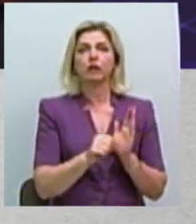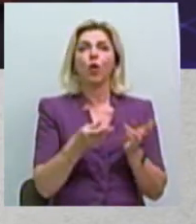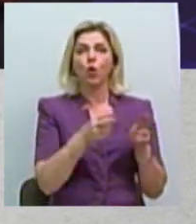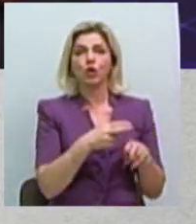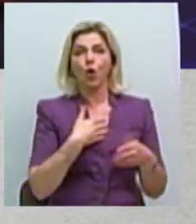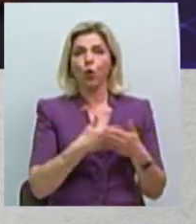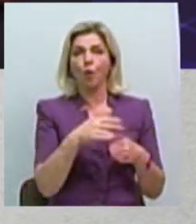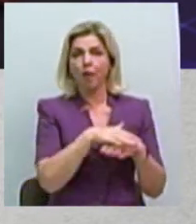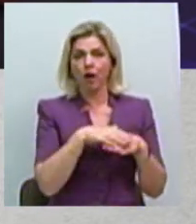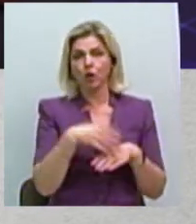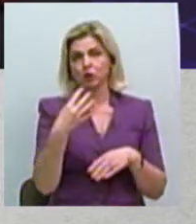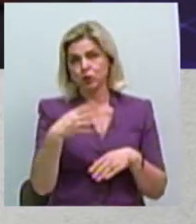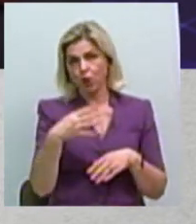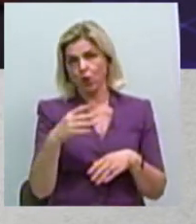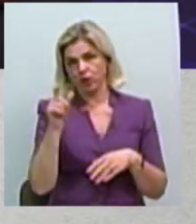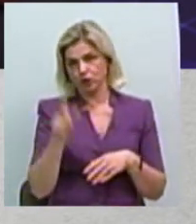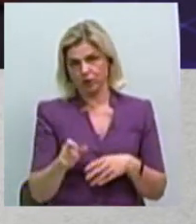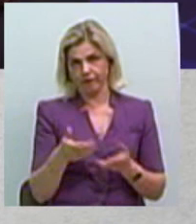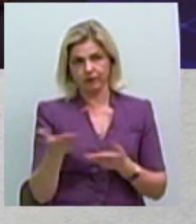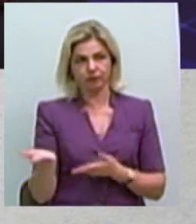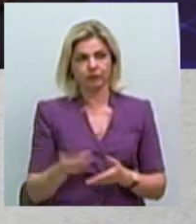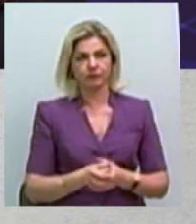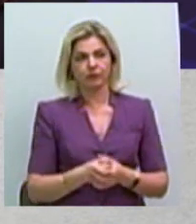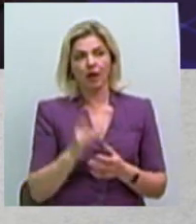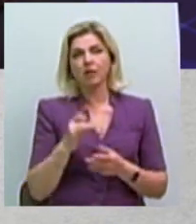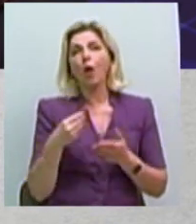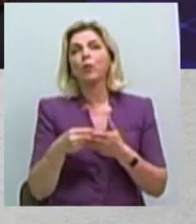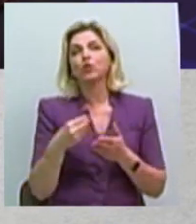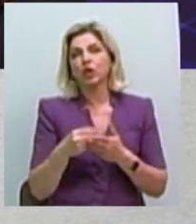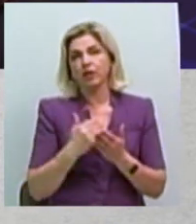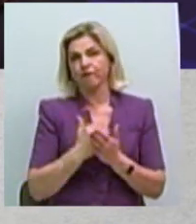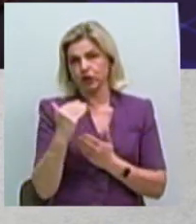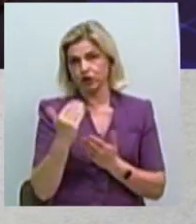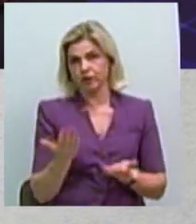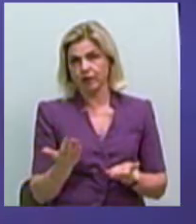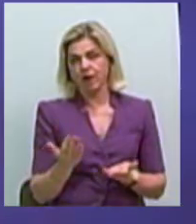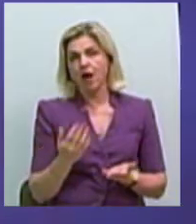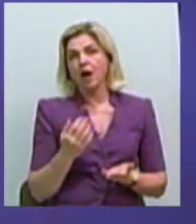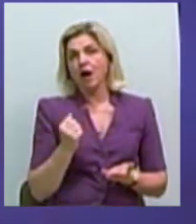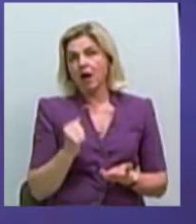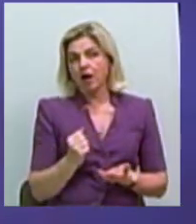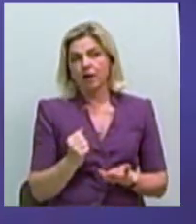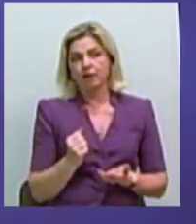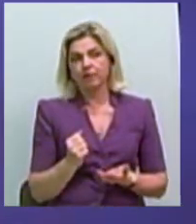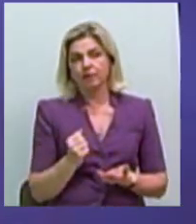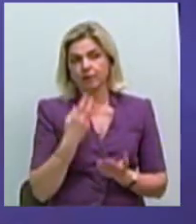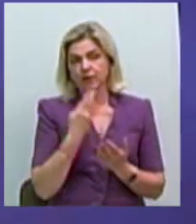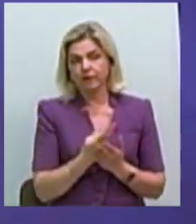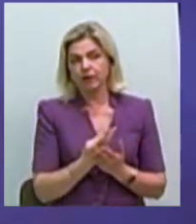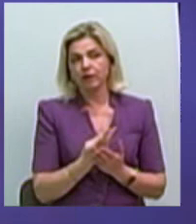громаді, 40 йде на бюджети вищих рівнів. Дивіться,